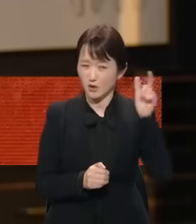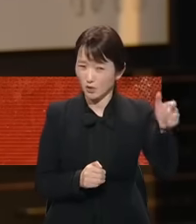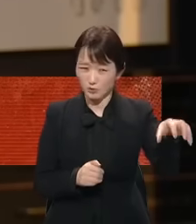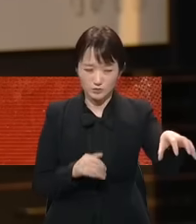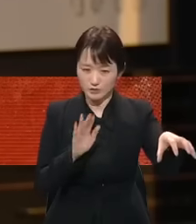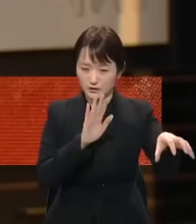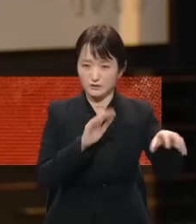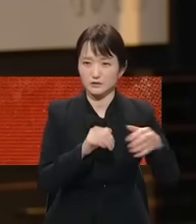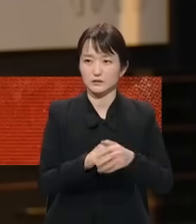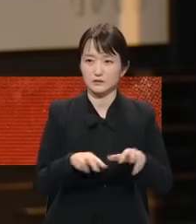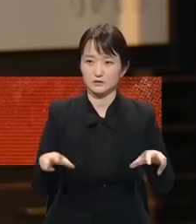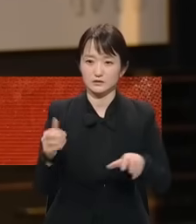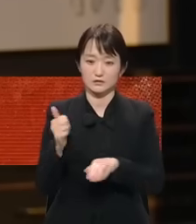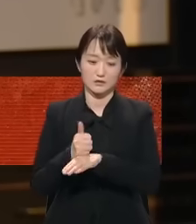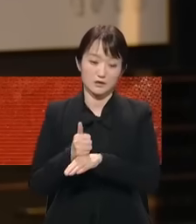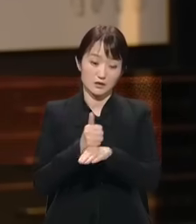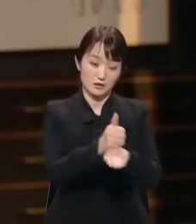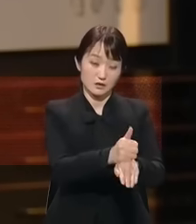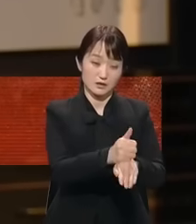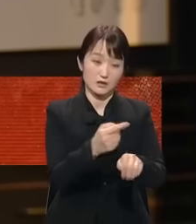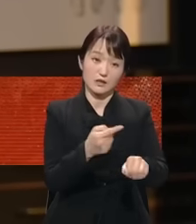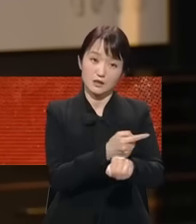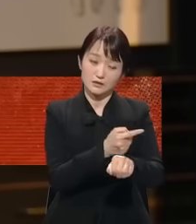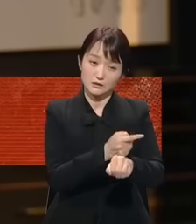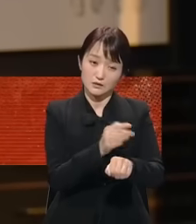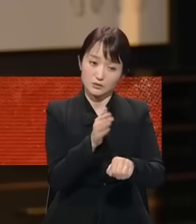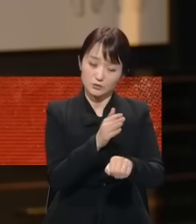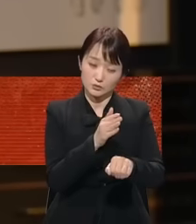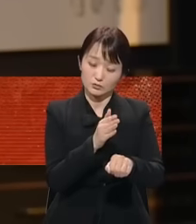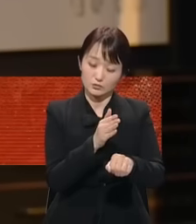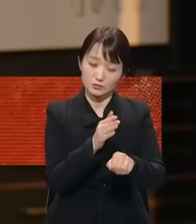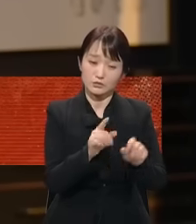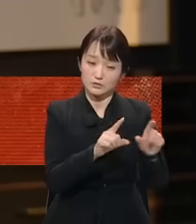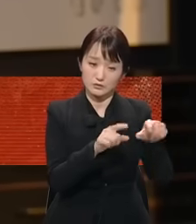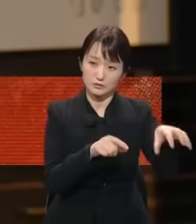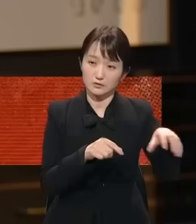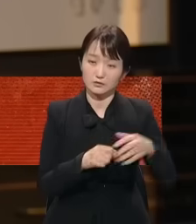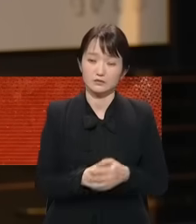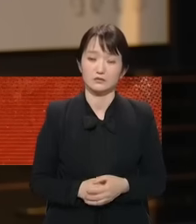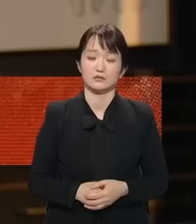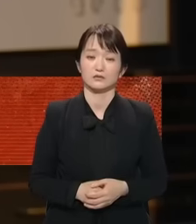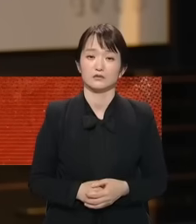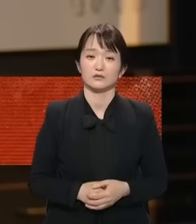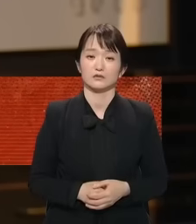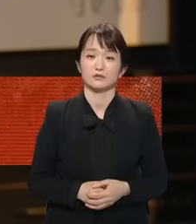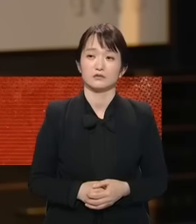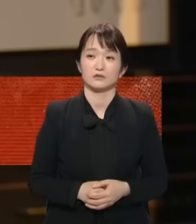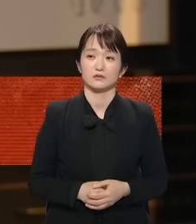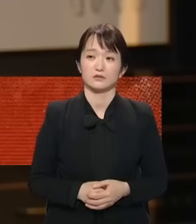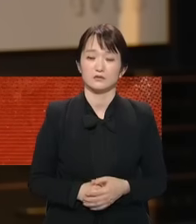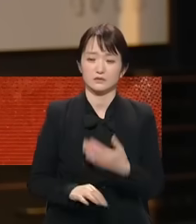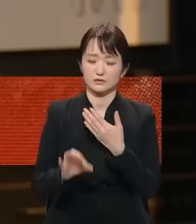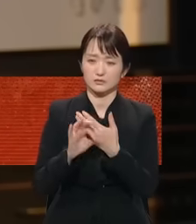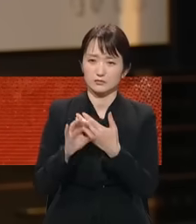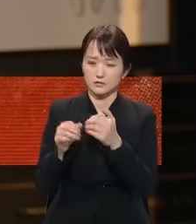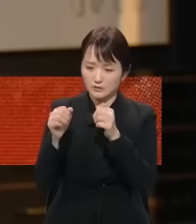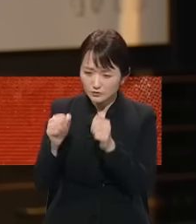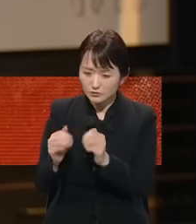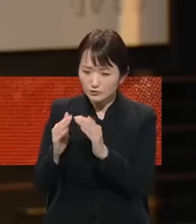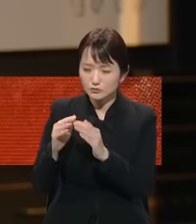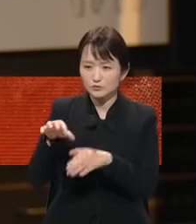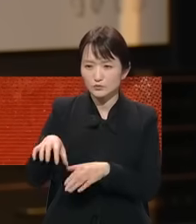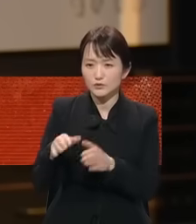물론 지금은 차로 1시간 거리에 있다라고 살지만 언제 무슨 일이 있을지 모르잖아요. 대도시처럼 사람이 많은 것도 아니기 때문에. 그래서 임시 거주 주택까지 마련을